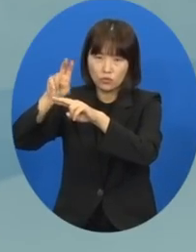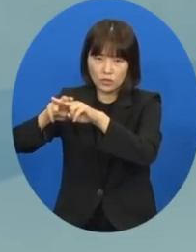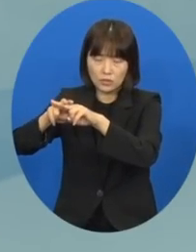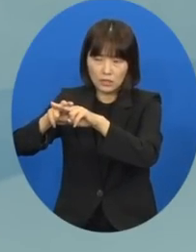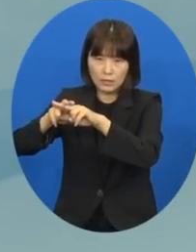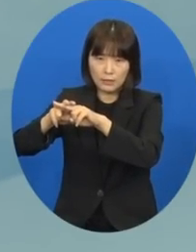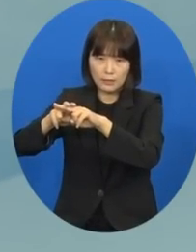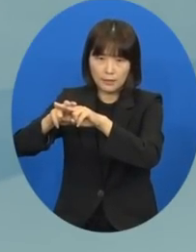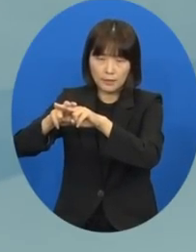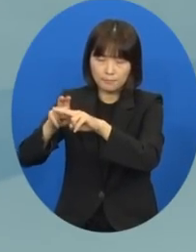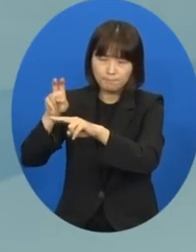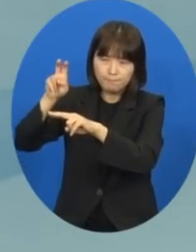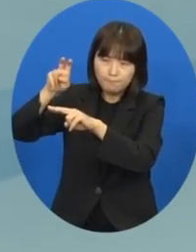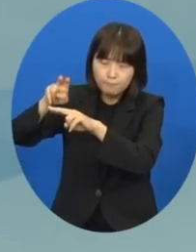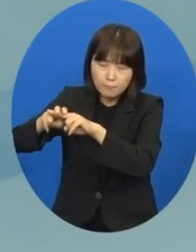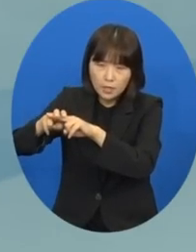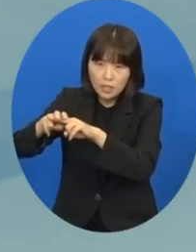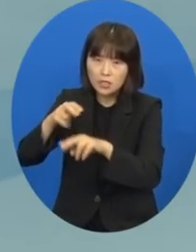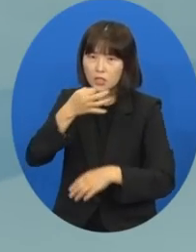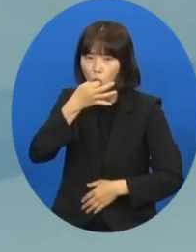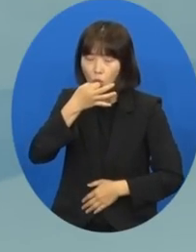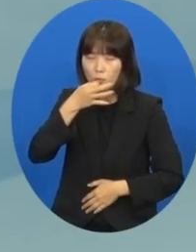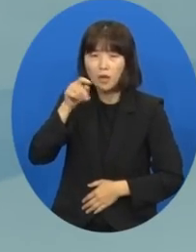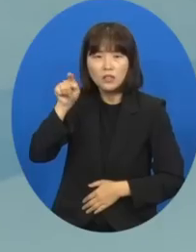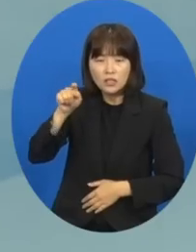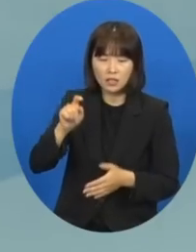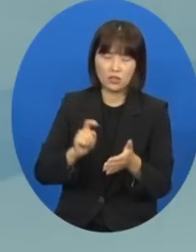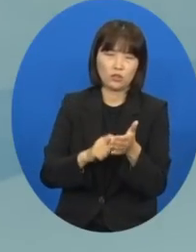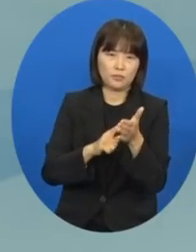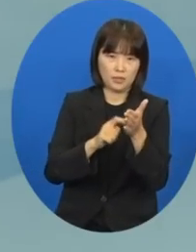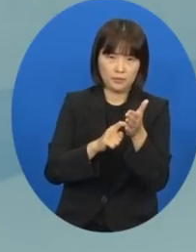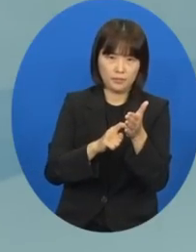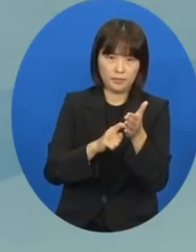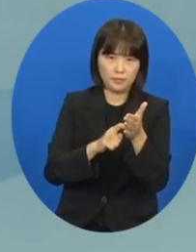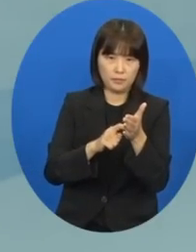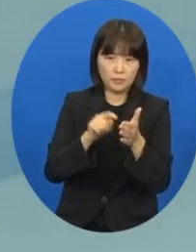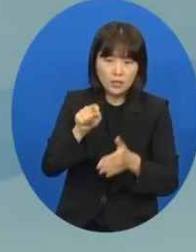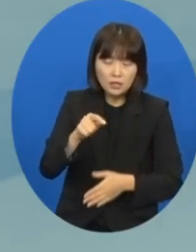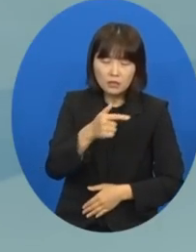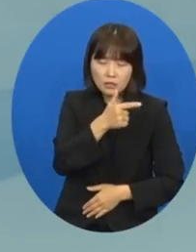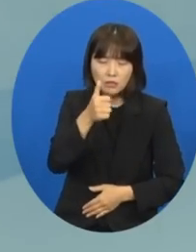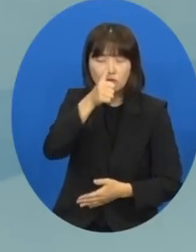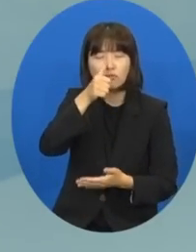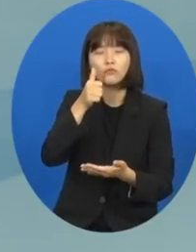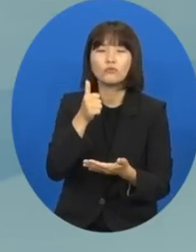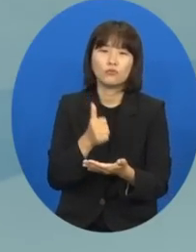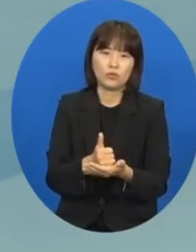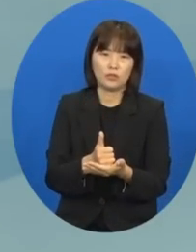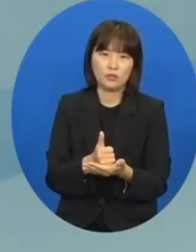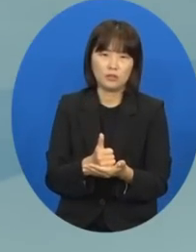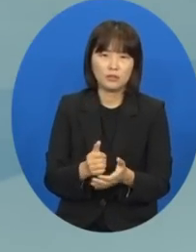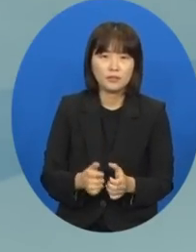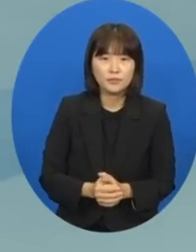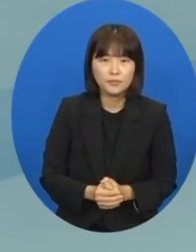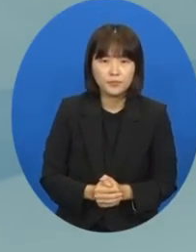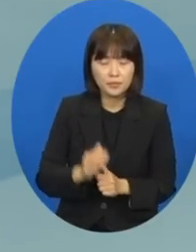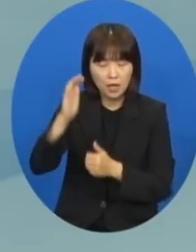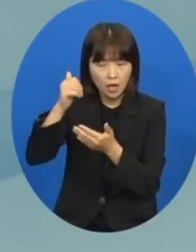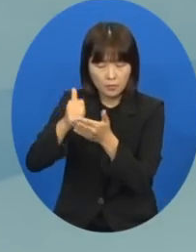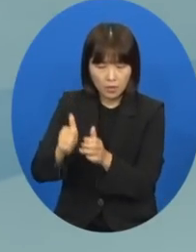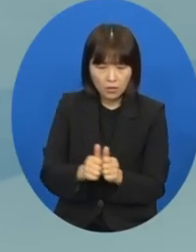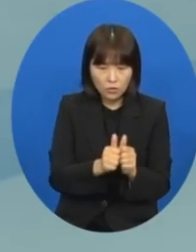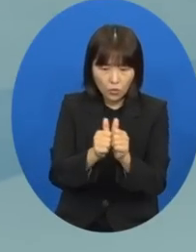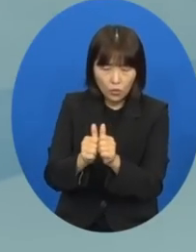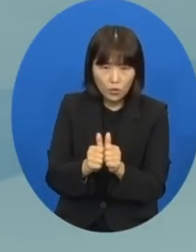바로 성급함입니다. 그렇게 이것은 큰 죄가 될 수 있습니다. 하나님과의 동행으로